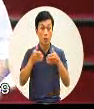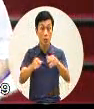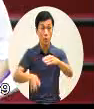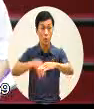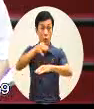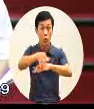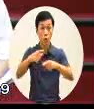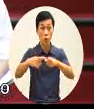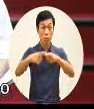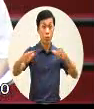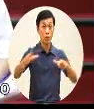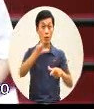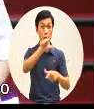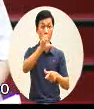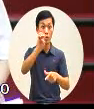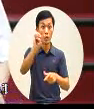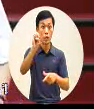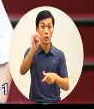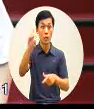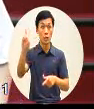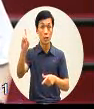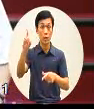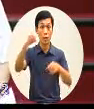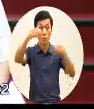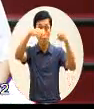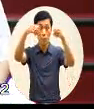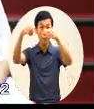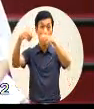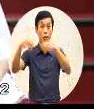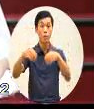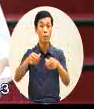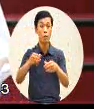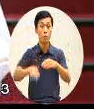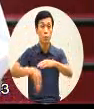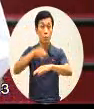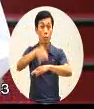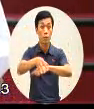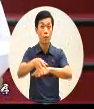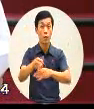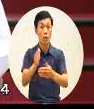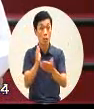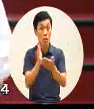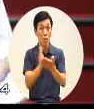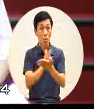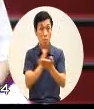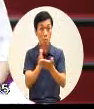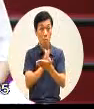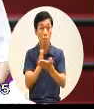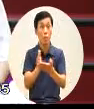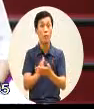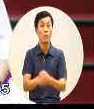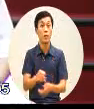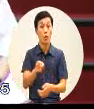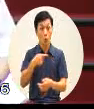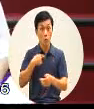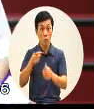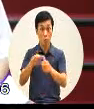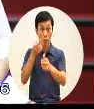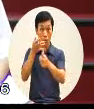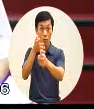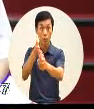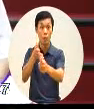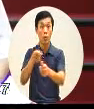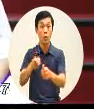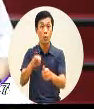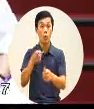投射按 LED 灯，以及个啊哈啊，按呢评审的方法了哈。我首先问你哈，我